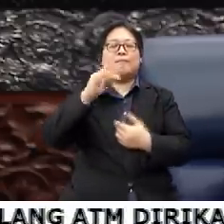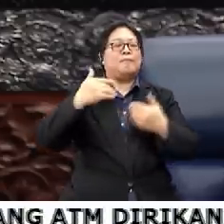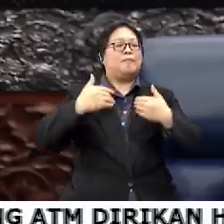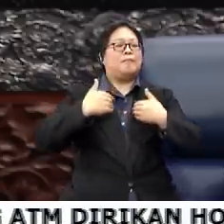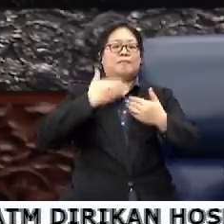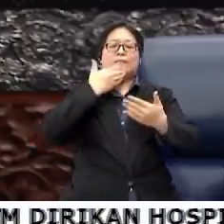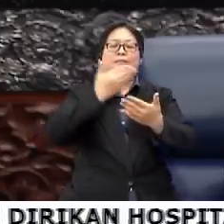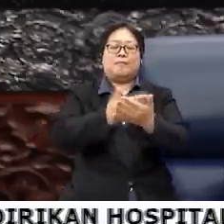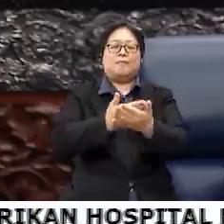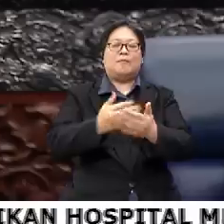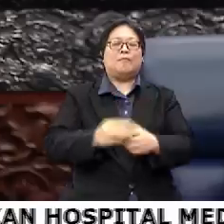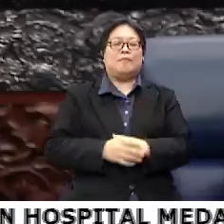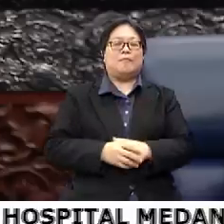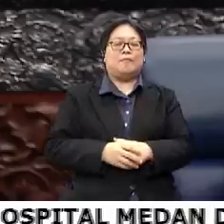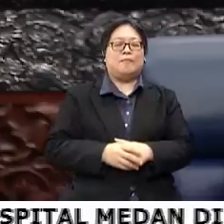hasil yang baik.